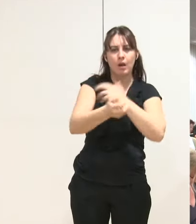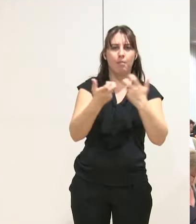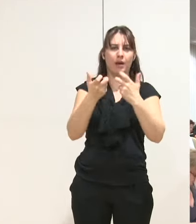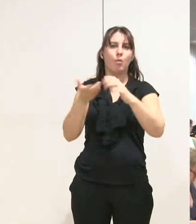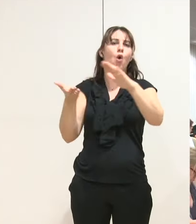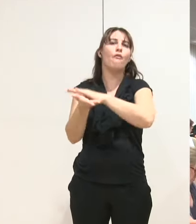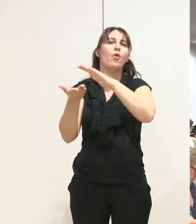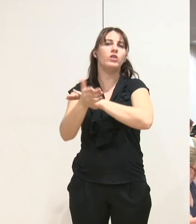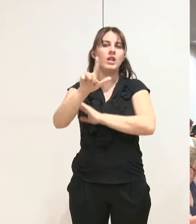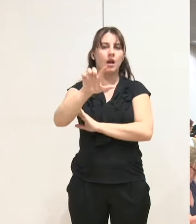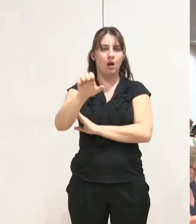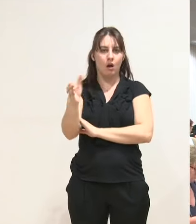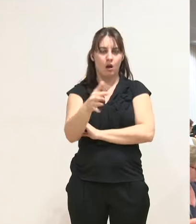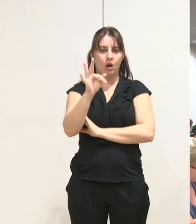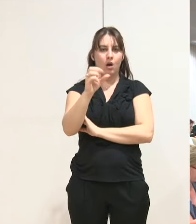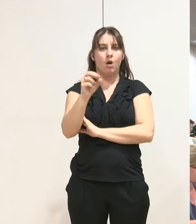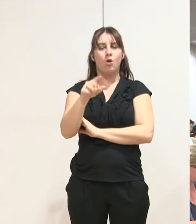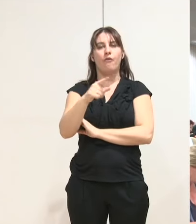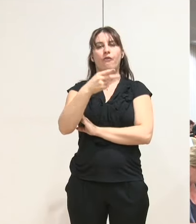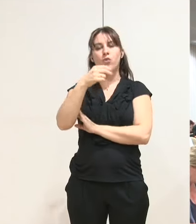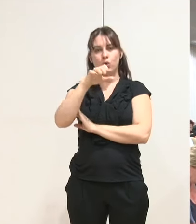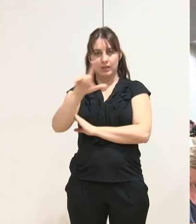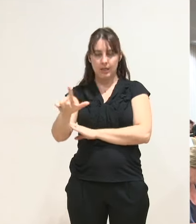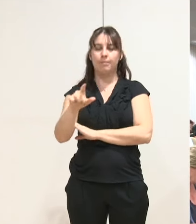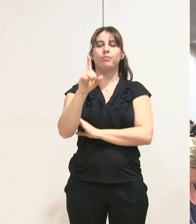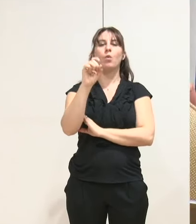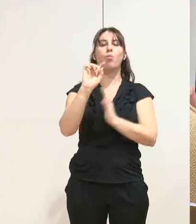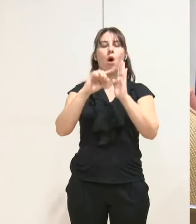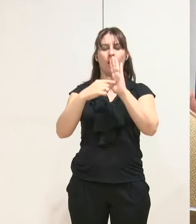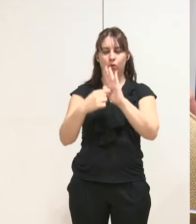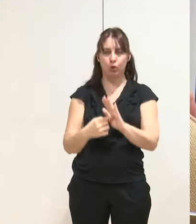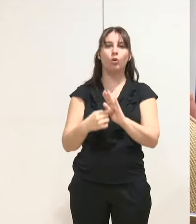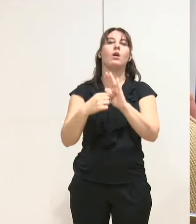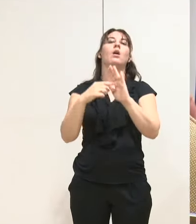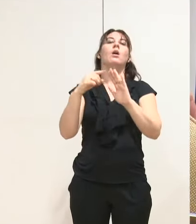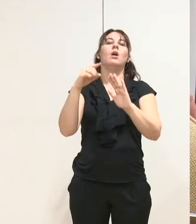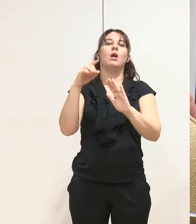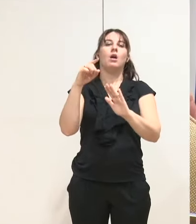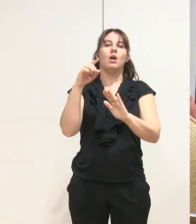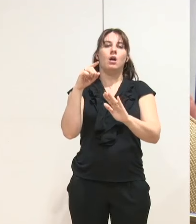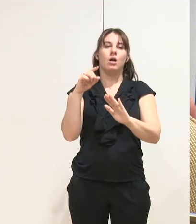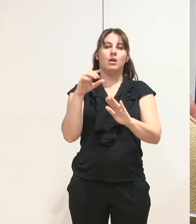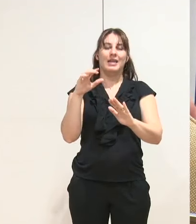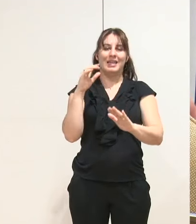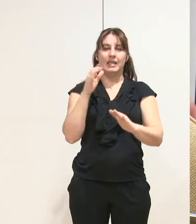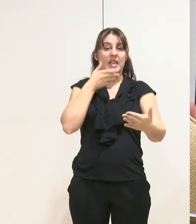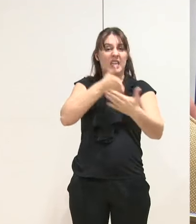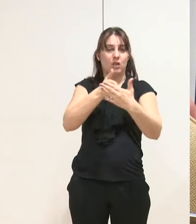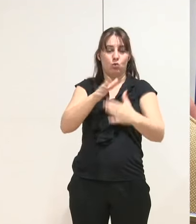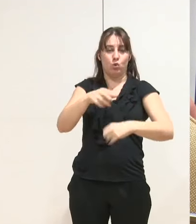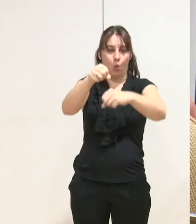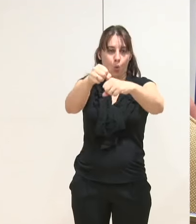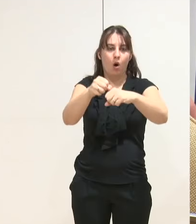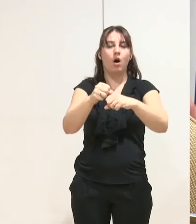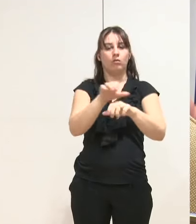l'issue de secours point d'eau restaurant et relais du cœur de l'iser pour toutes ces associations subventionnées par la ville la